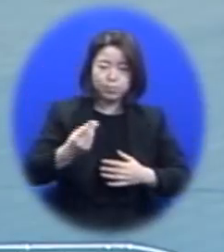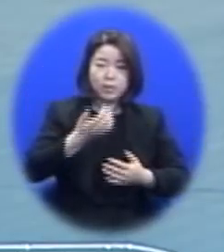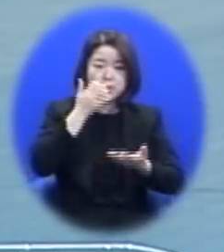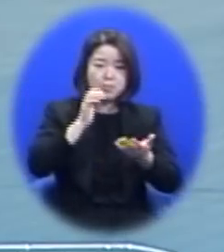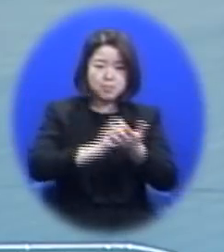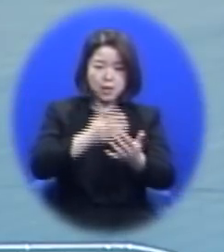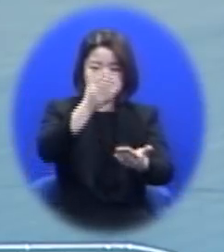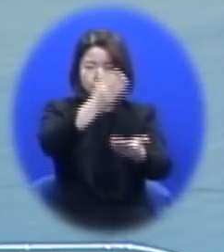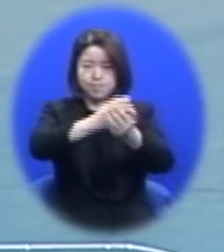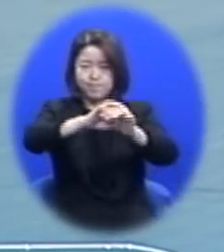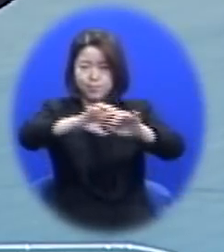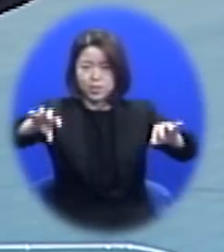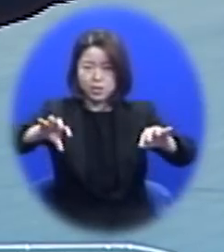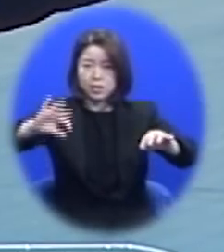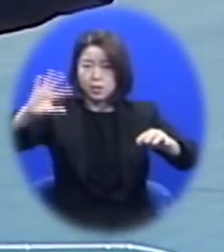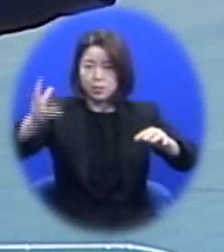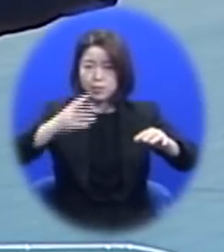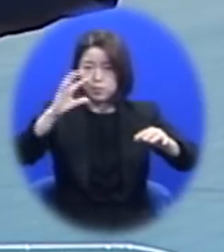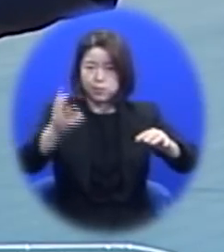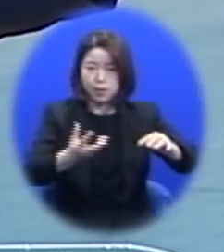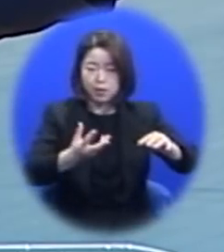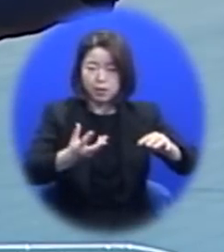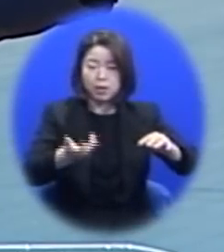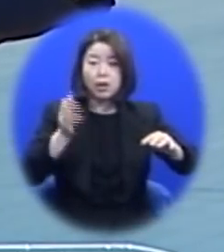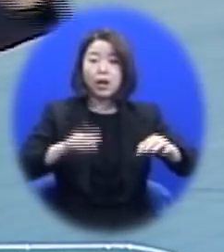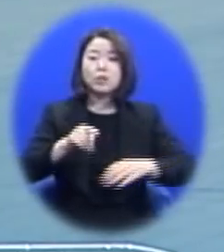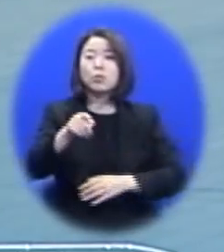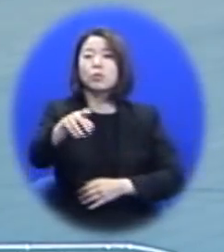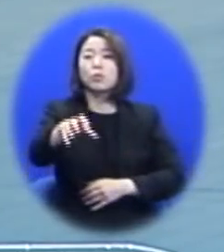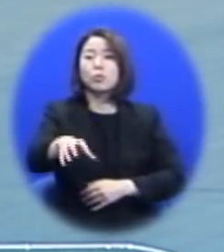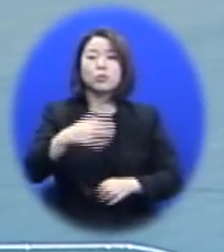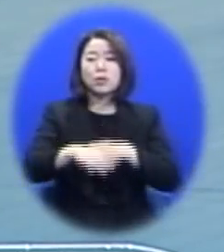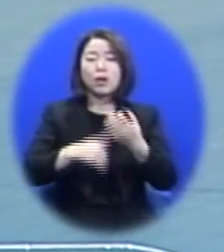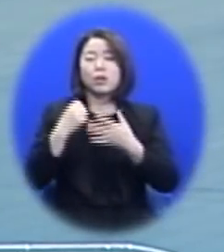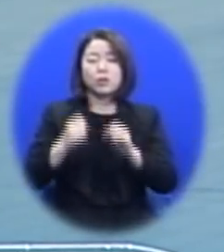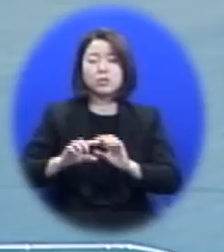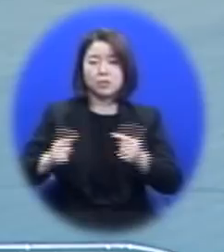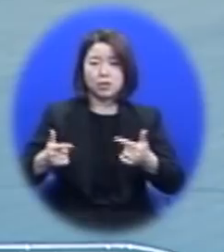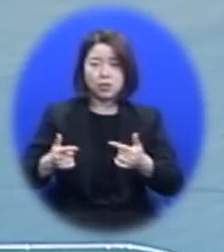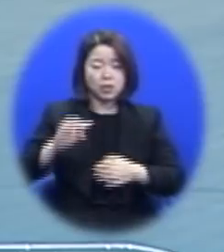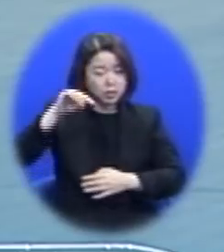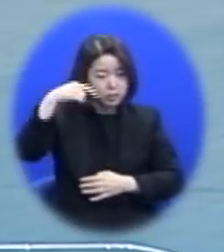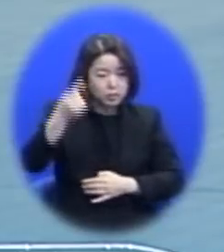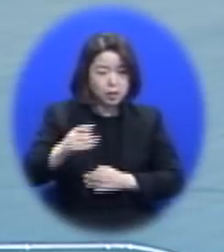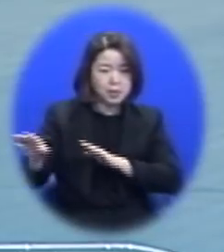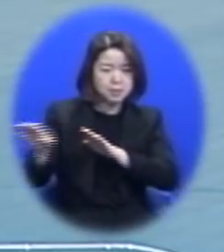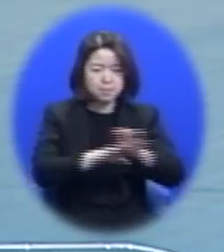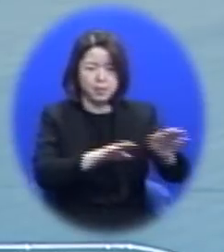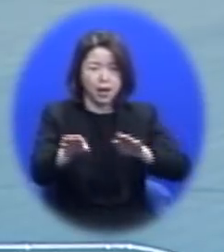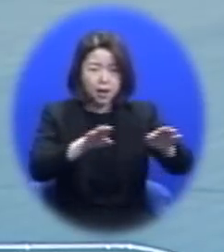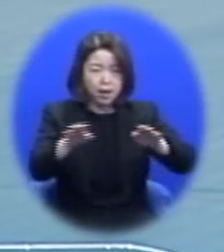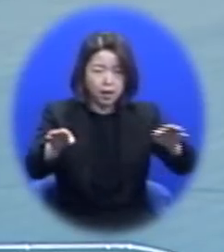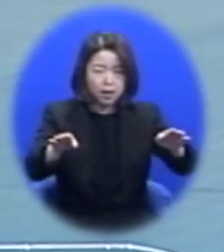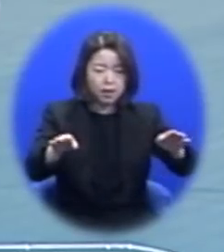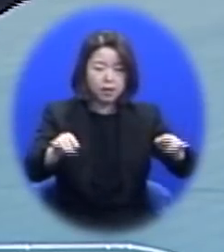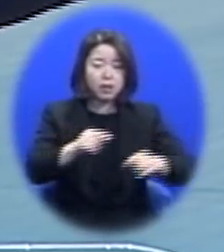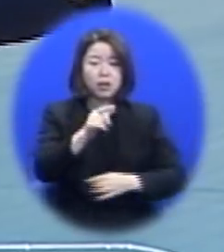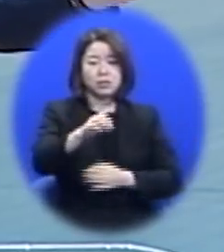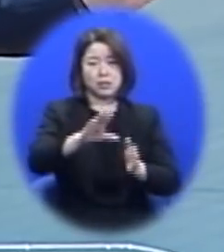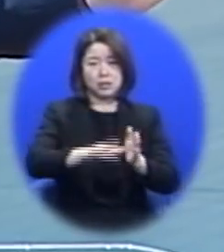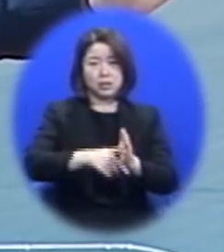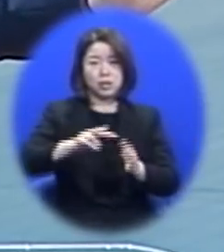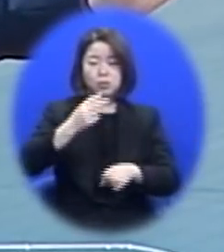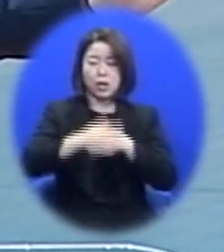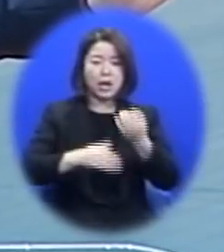쪼개지는. 그곳에 하나님 계시지 않았어요. 그 다음에 지진이 일어납니다. 그때도 주님은,